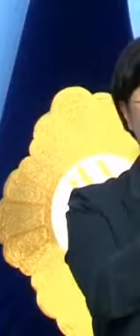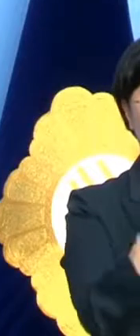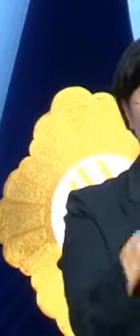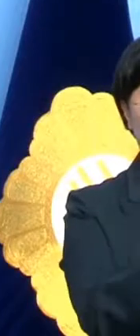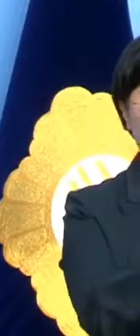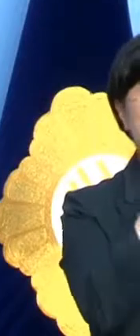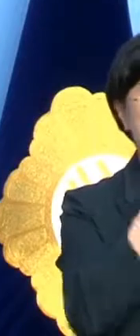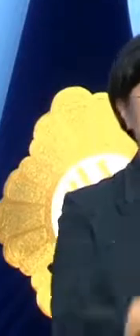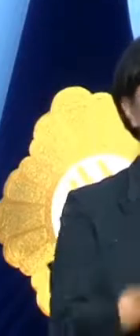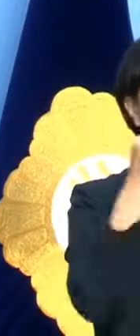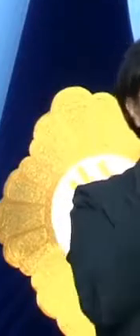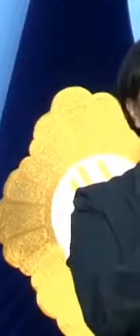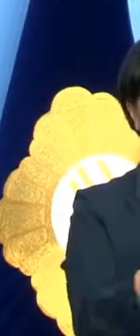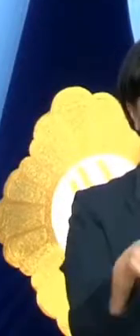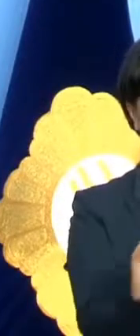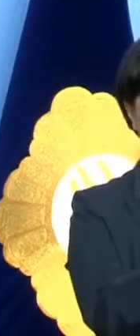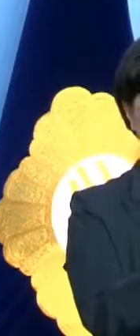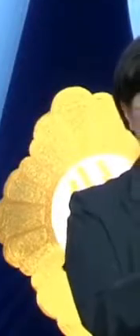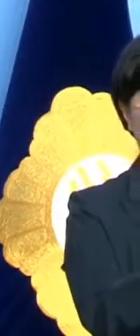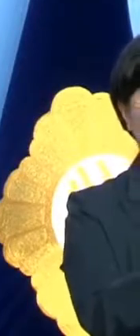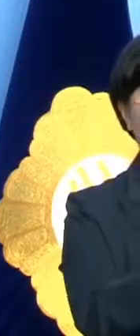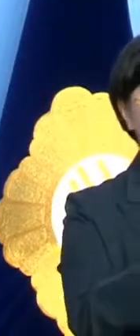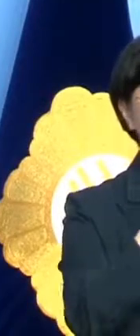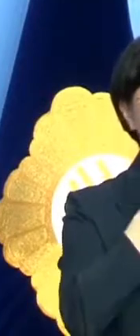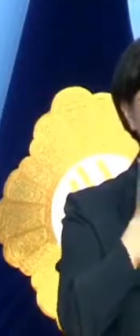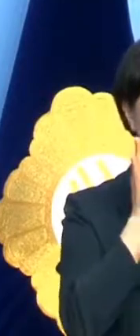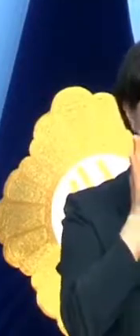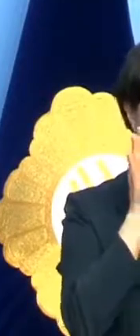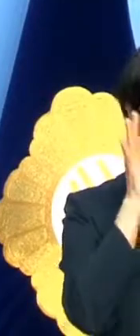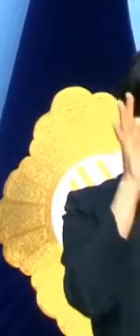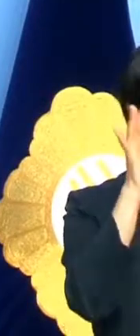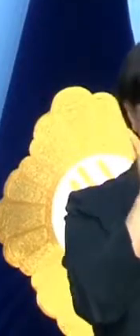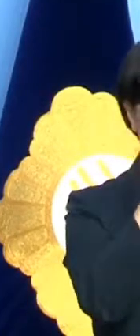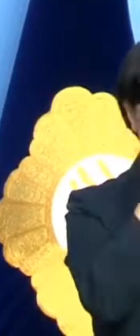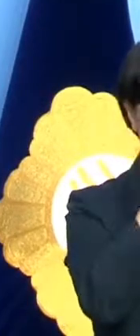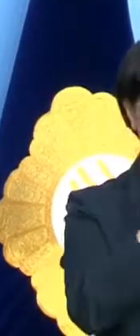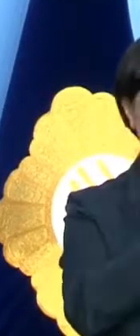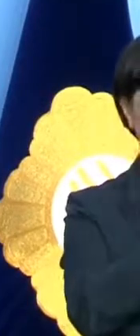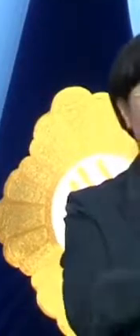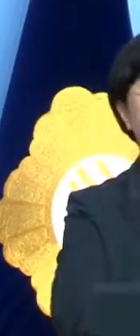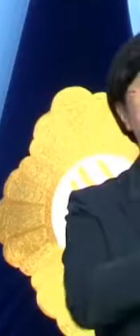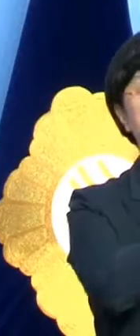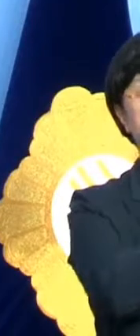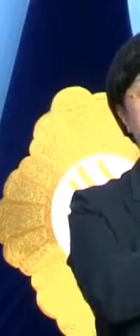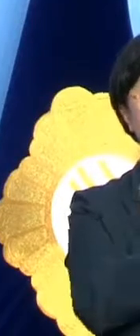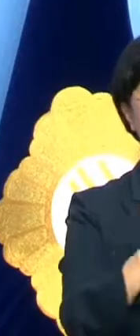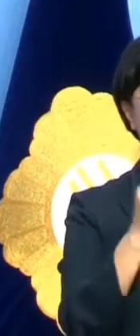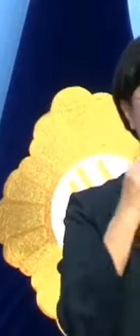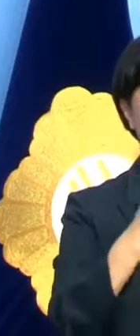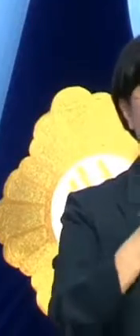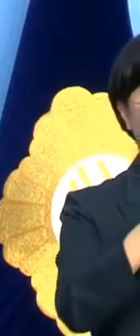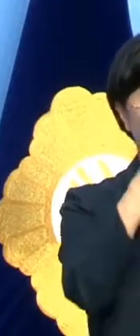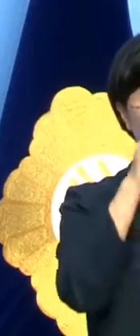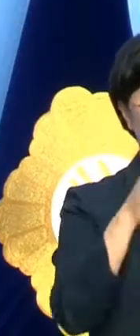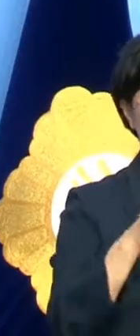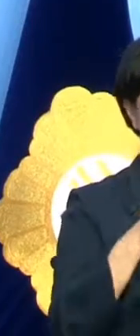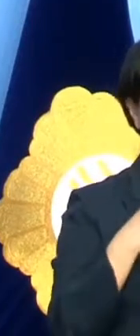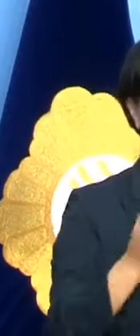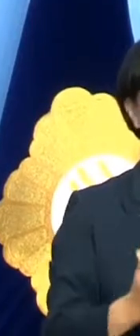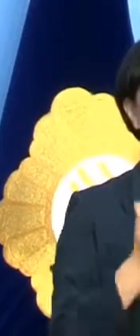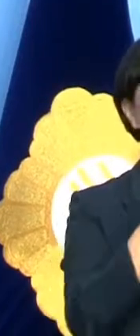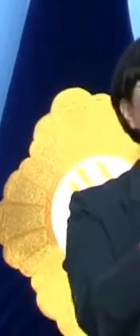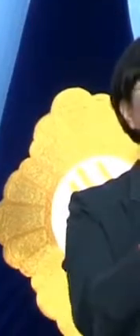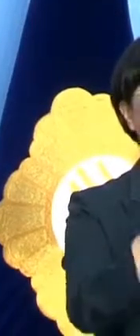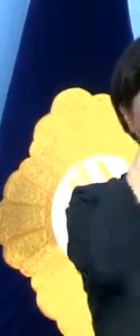피해복구를 위해서 정말 안간힘을 쓰고 계시는 관계 공무원들 또 군경과 자원봉사자